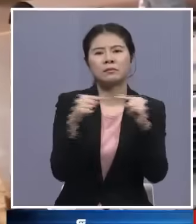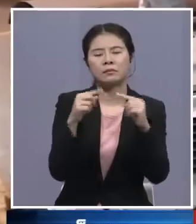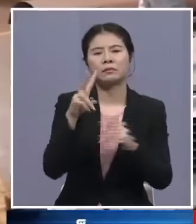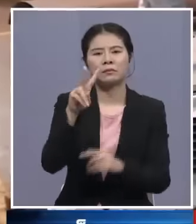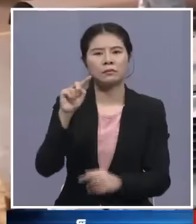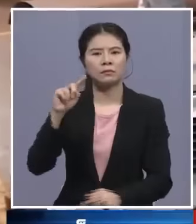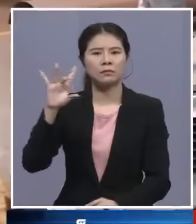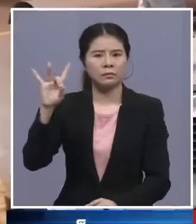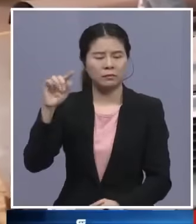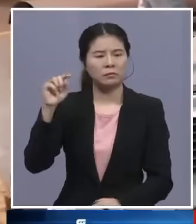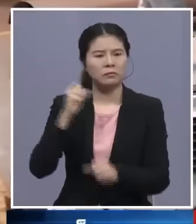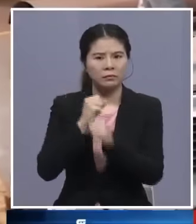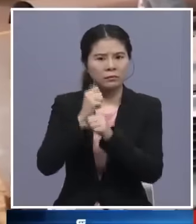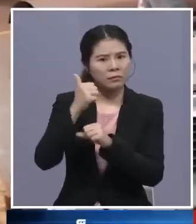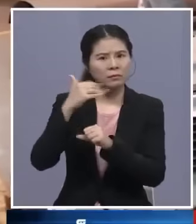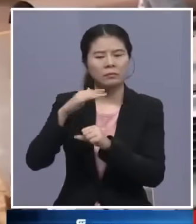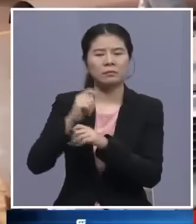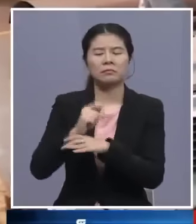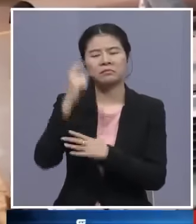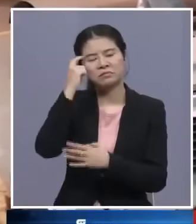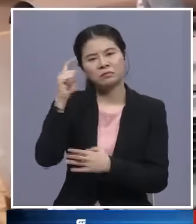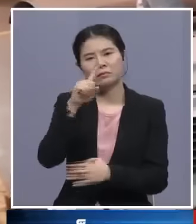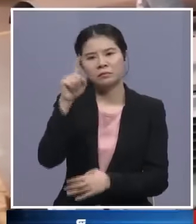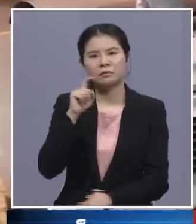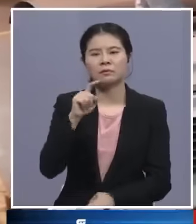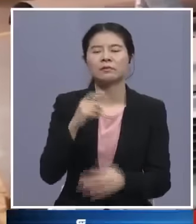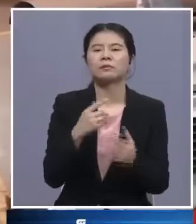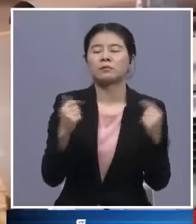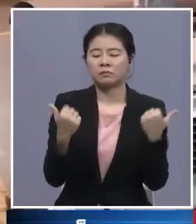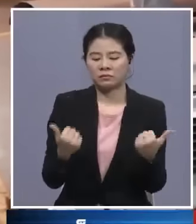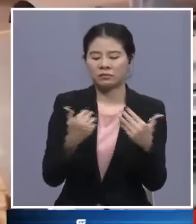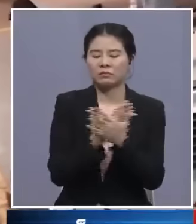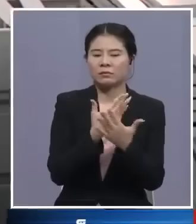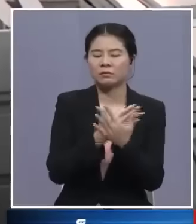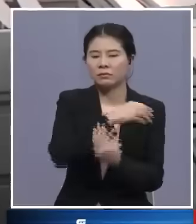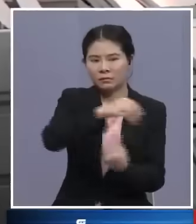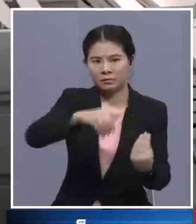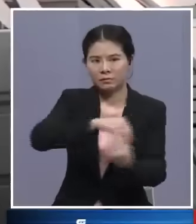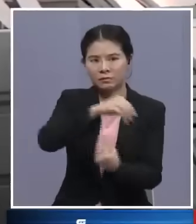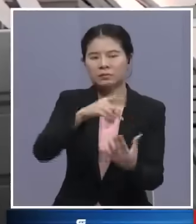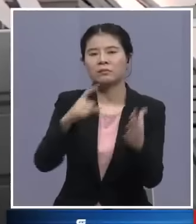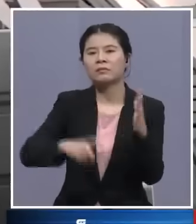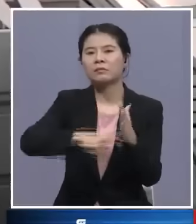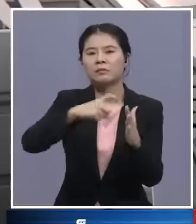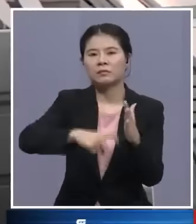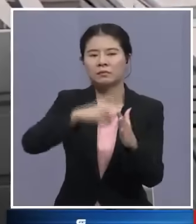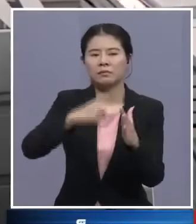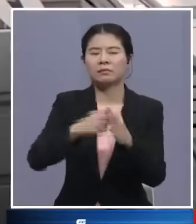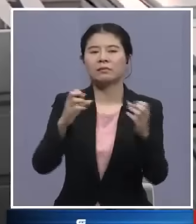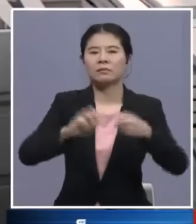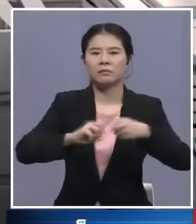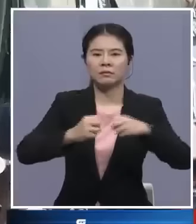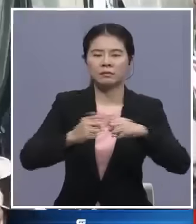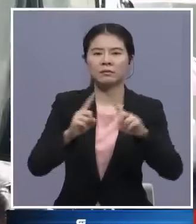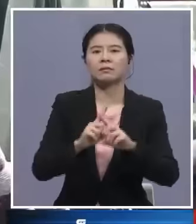ตั้งข้อสังเกตเอาไว้เนี่ยแล้วก็ชี้แจงถึงสภาพคล่องทางการเงินที่มันติดลบต่อเนื่องที่เป็นสาเหตุหลักเนี่ยนะครับที่ทำให้เกิดปัญหาอย่าง